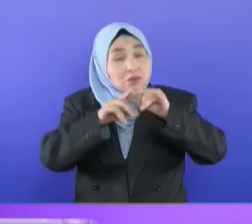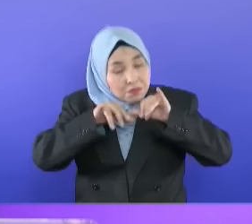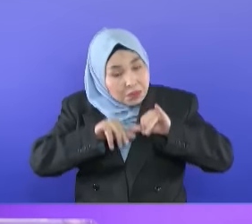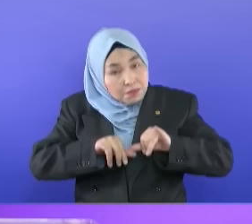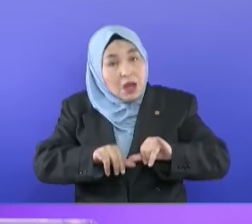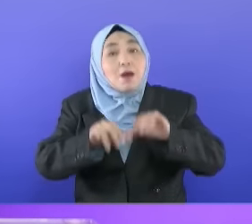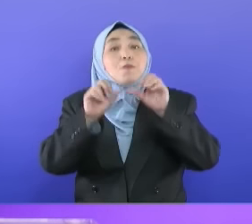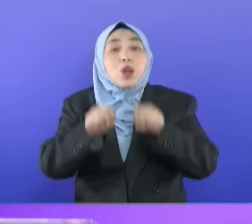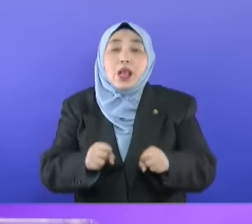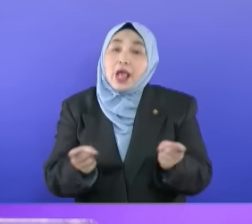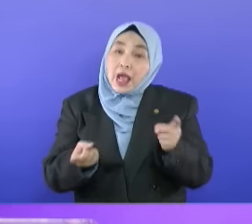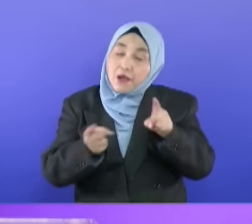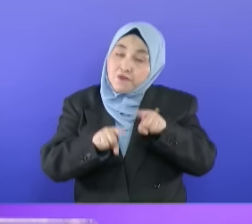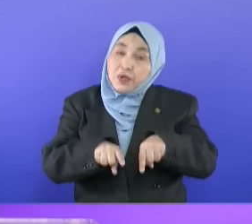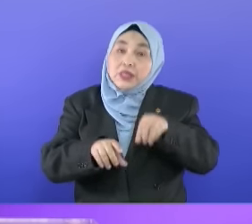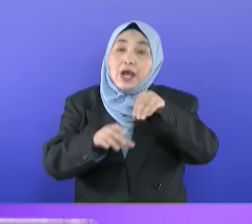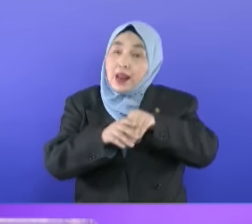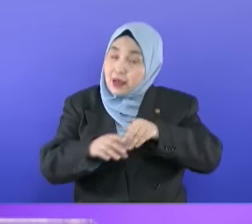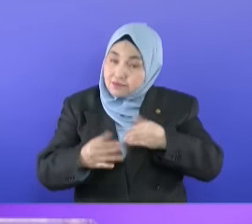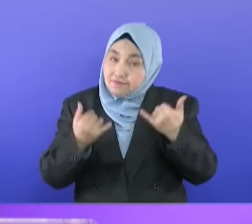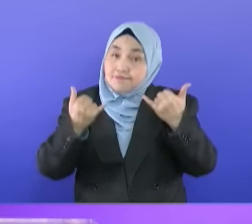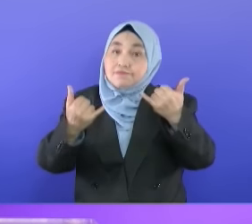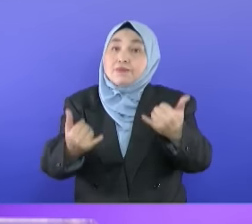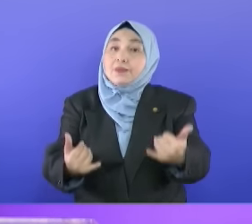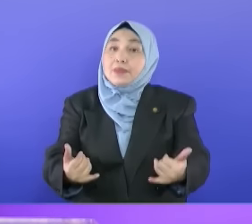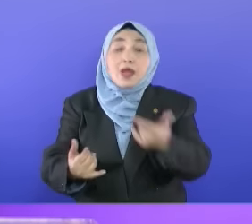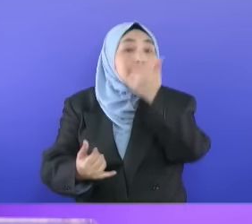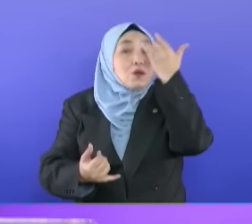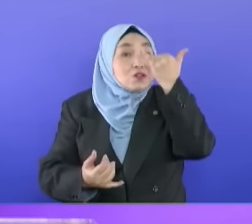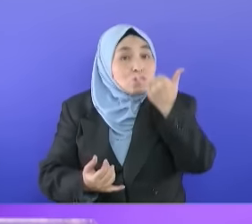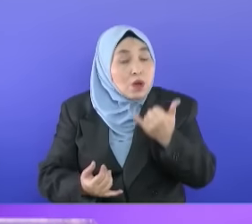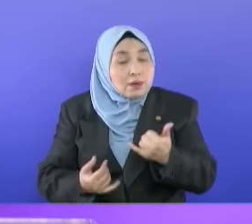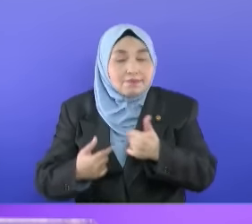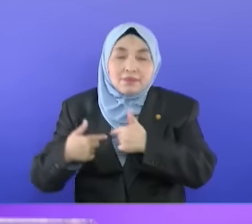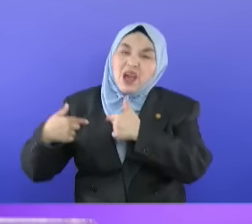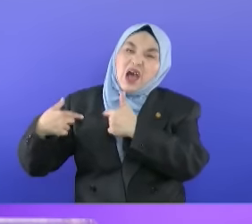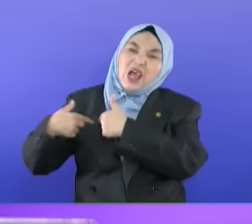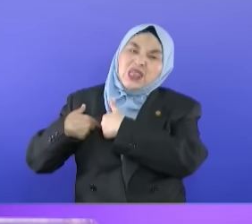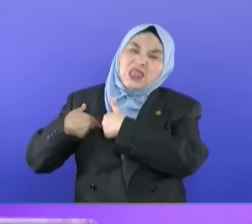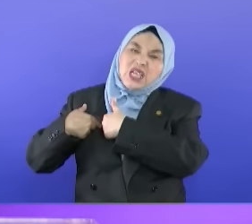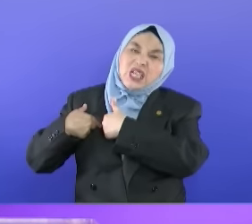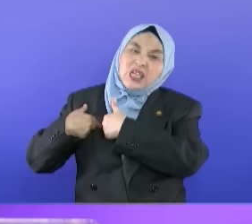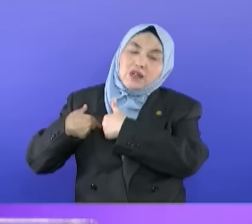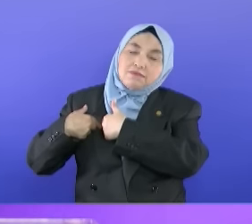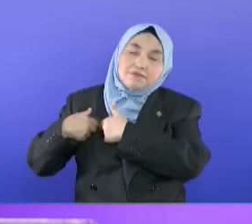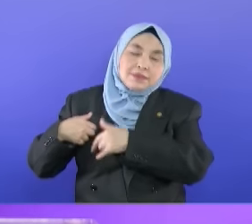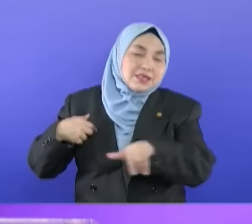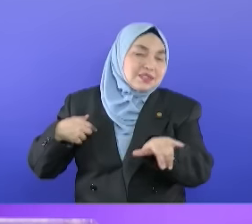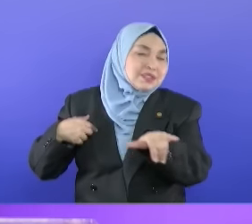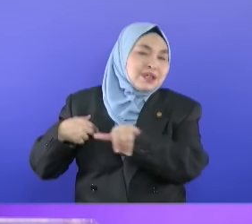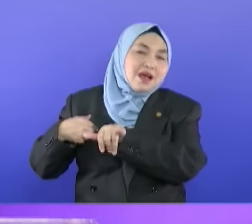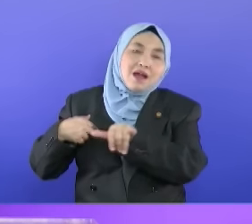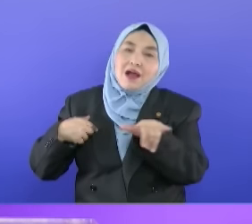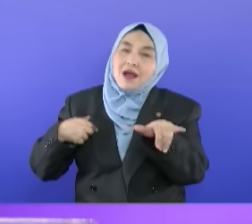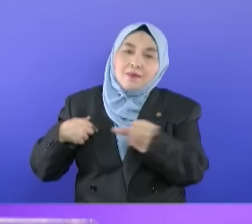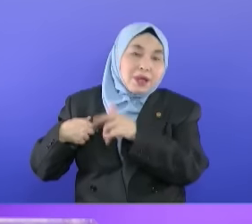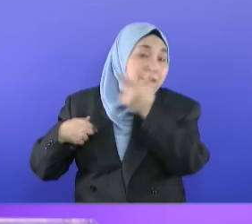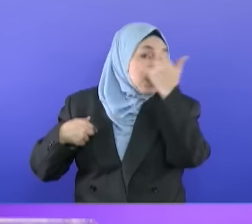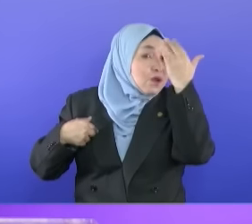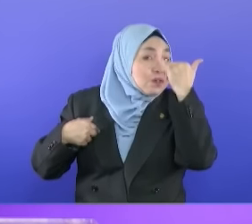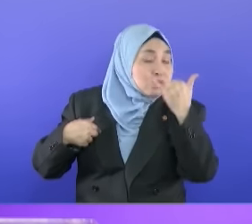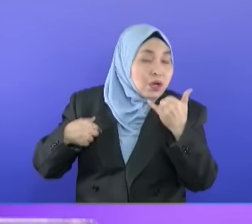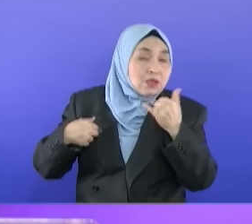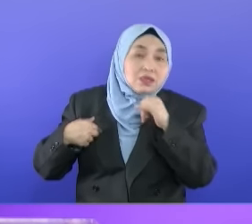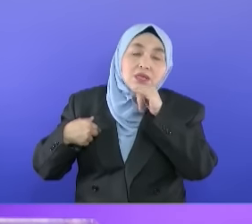pada zaman ini tasyabbahasquluhum karena apa hati mereka itu serupa saja ya tidak